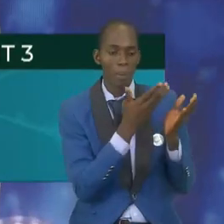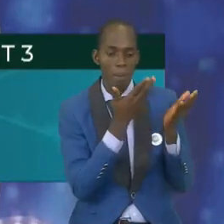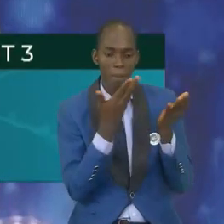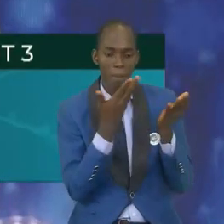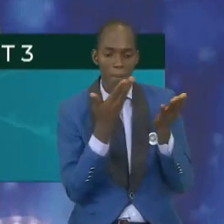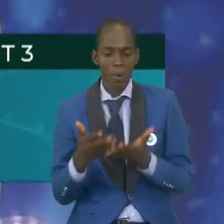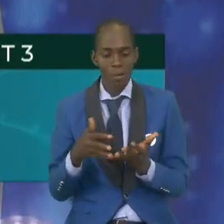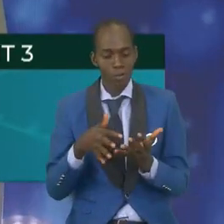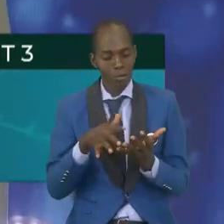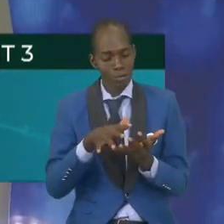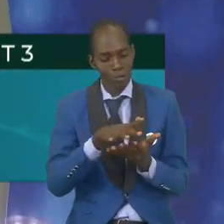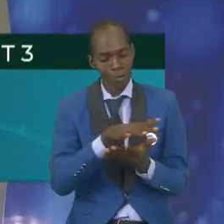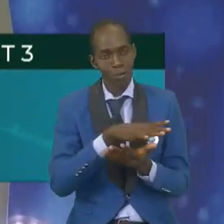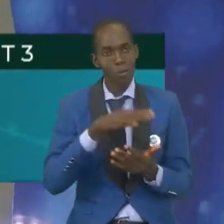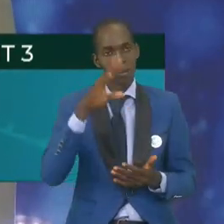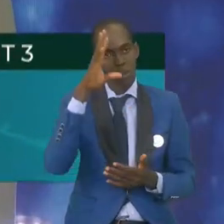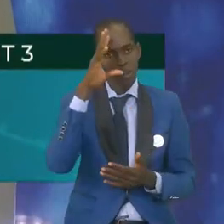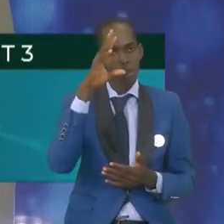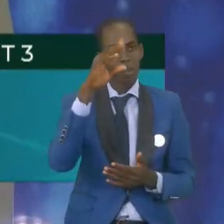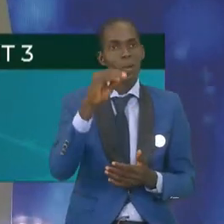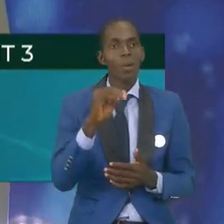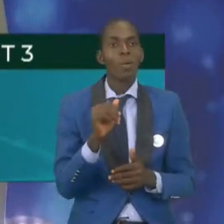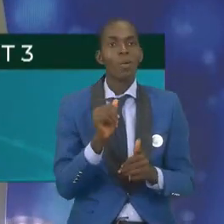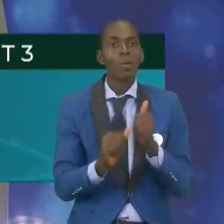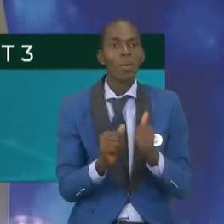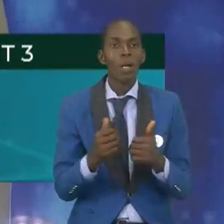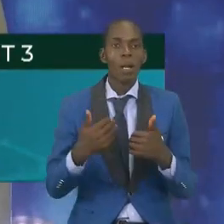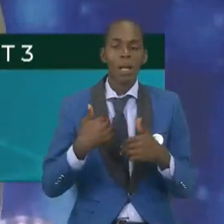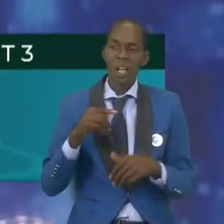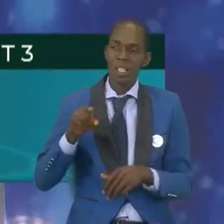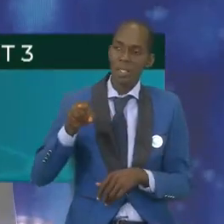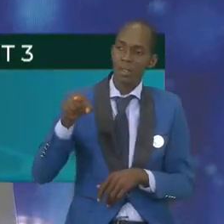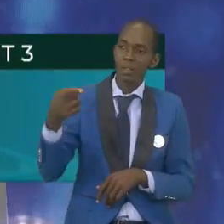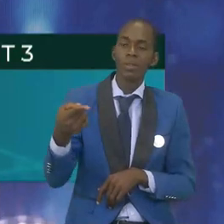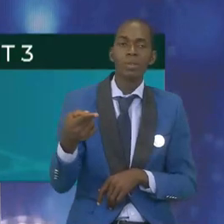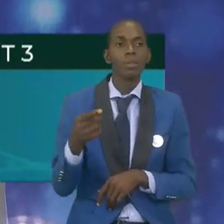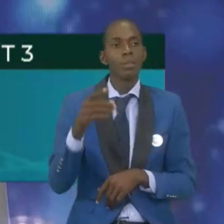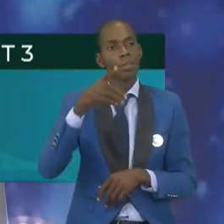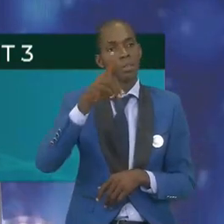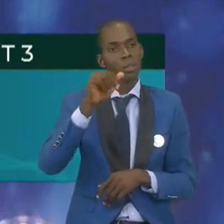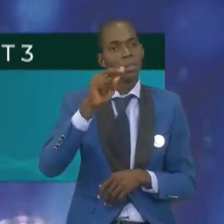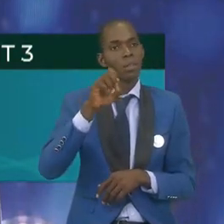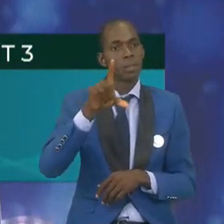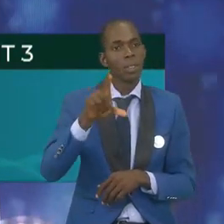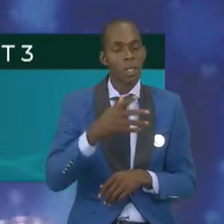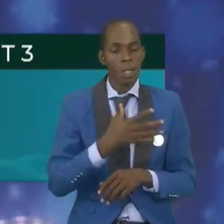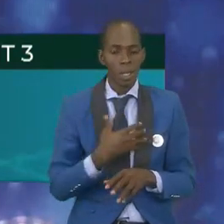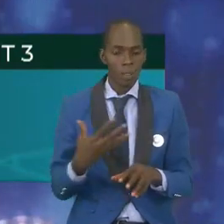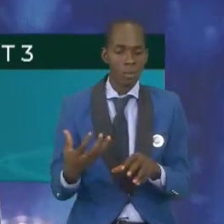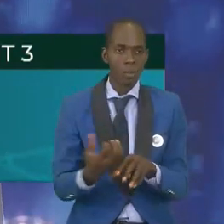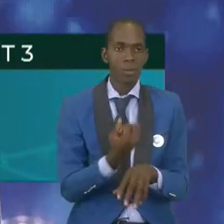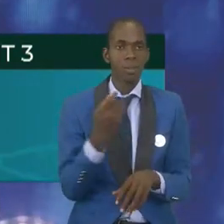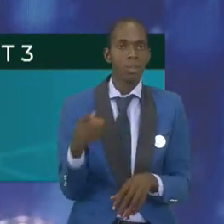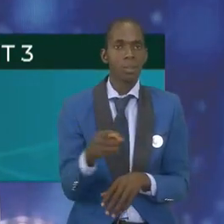roi ordonna que ces hommes qui avaient accusé Daniel fussent